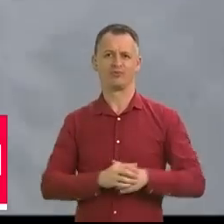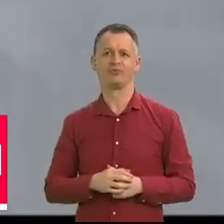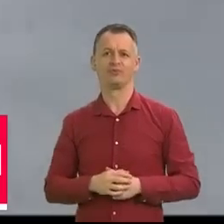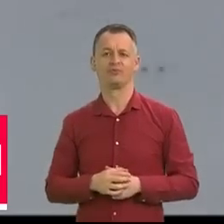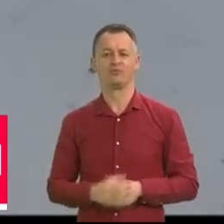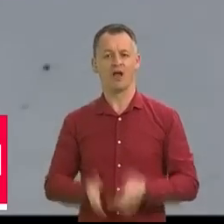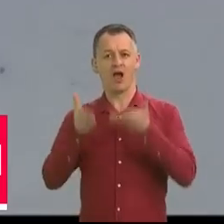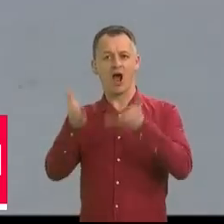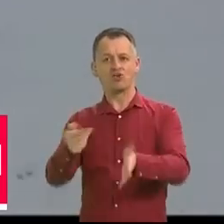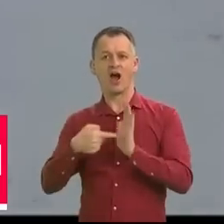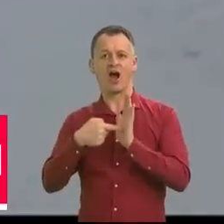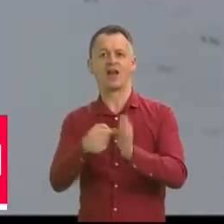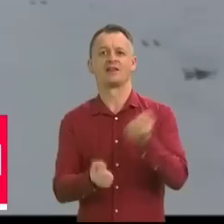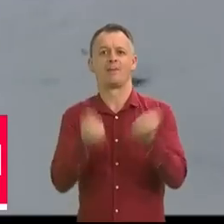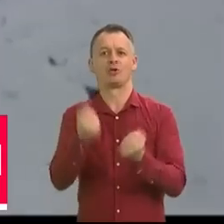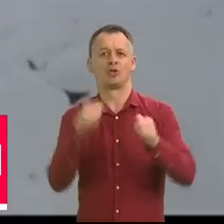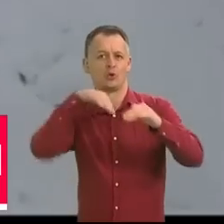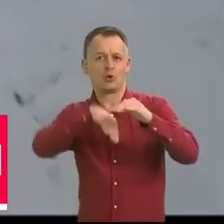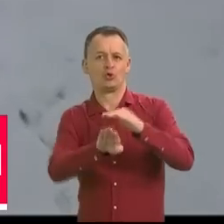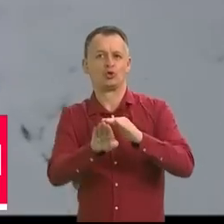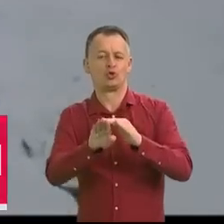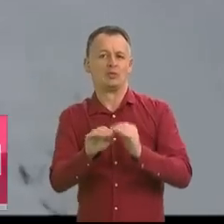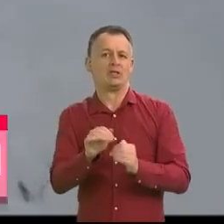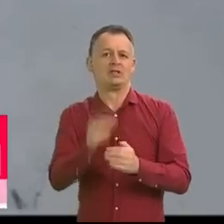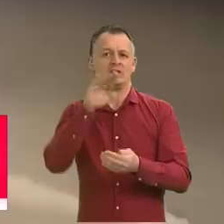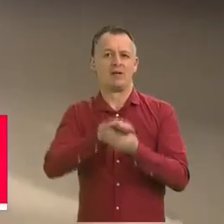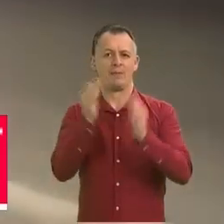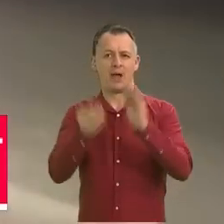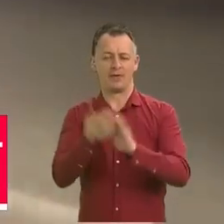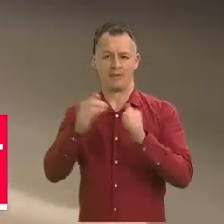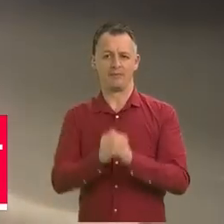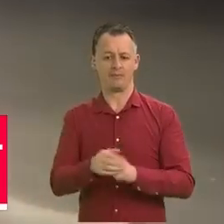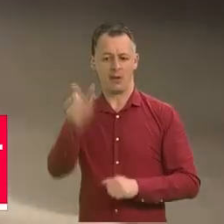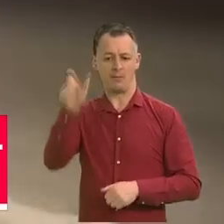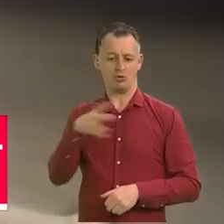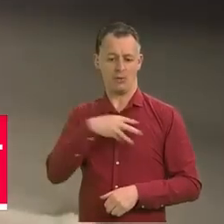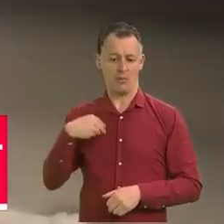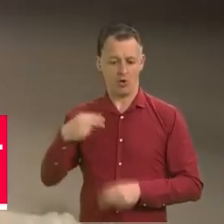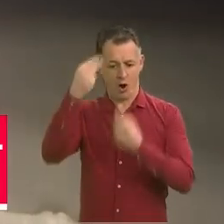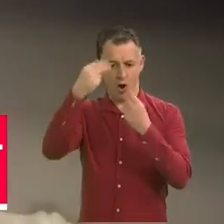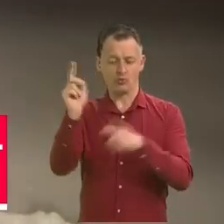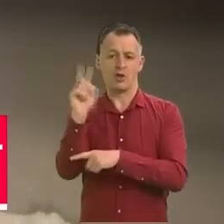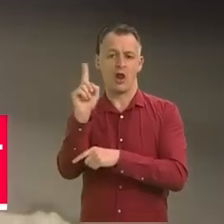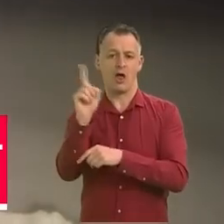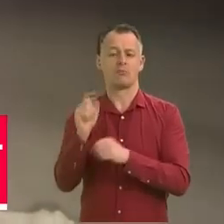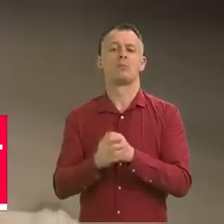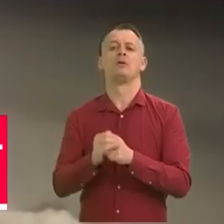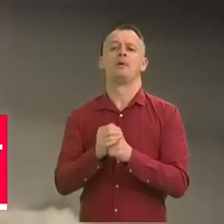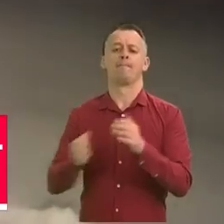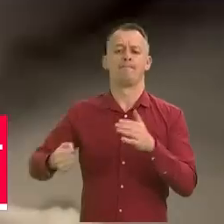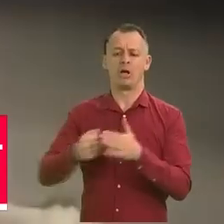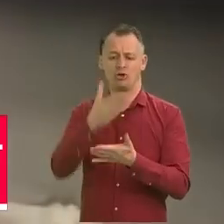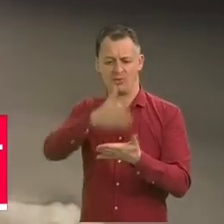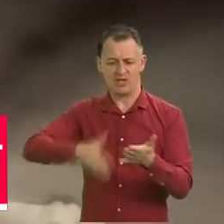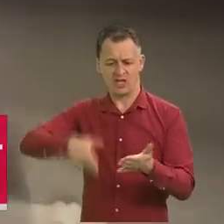Cam așa arată mașinile, una peste alta. Meteorologii au prelungit codul portocaliu de ninsori valabil în jumătatea de nord a